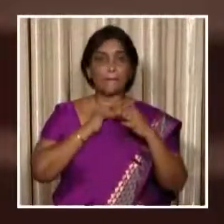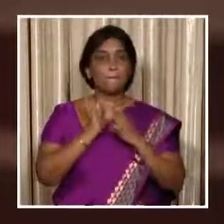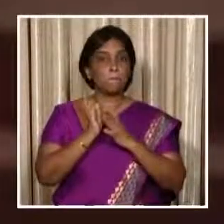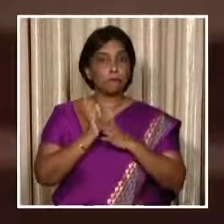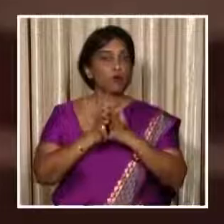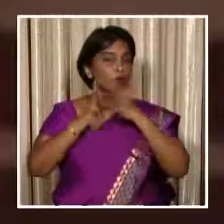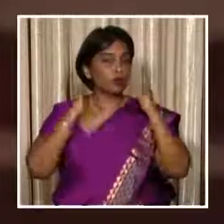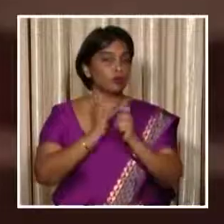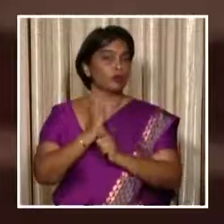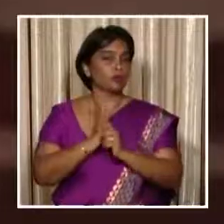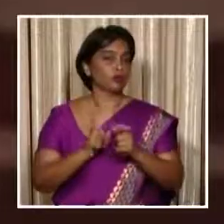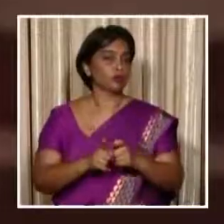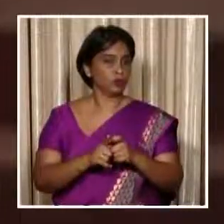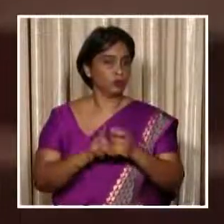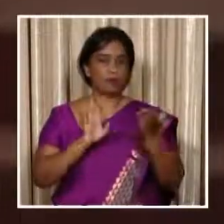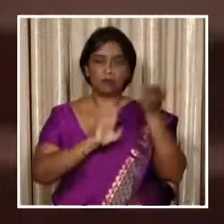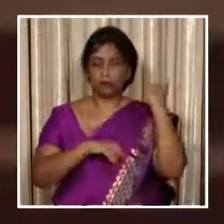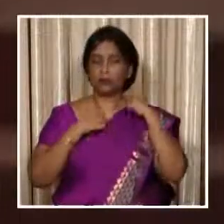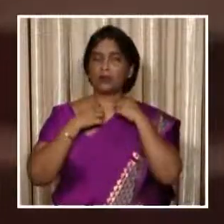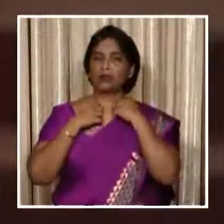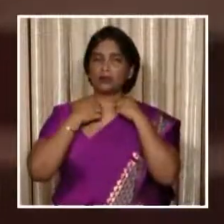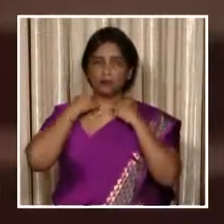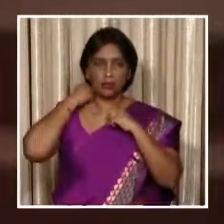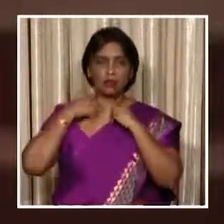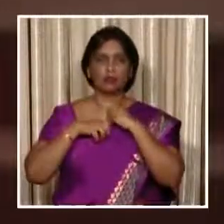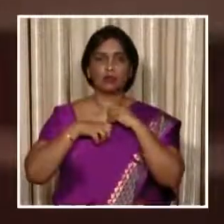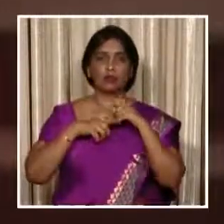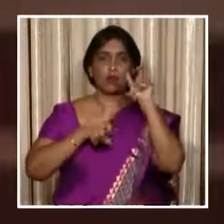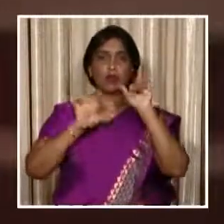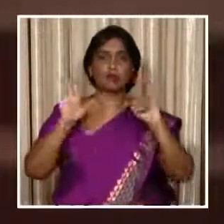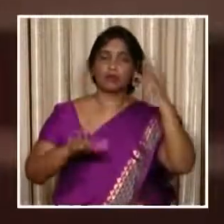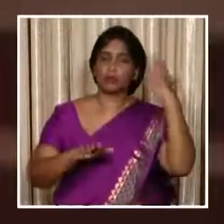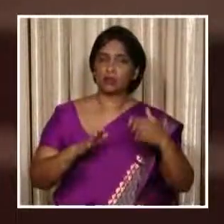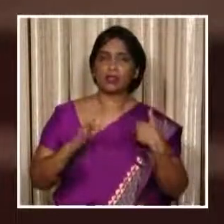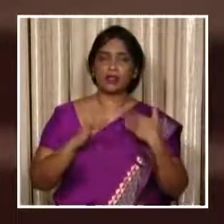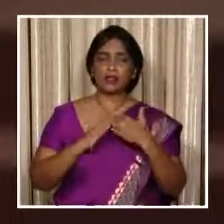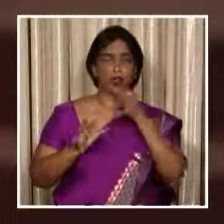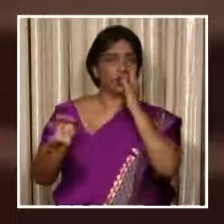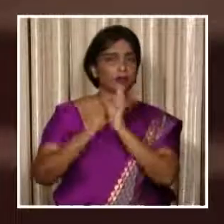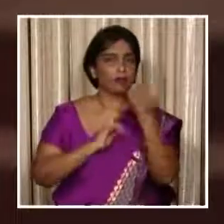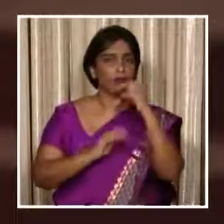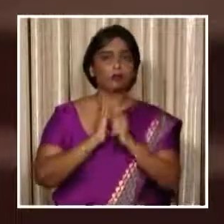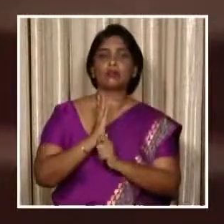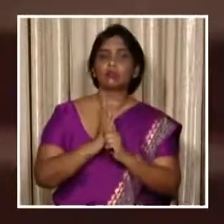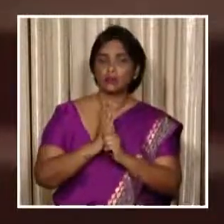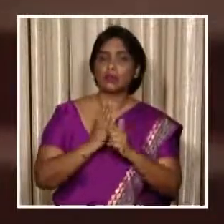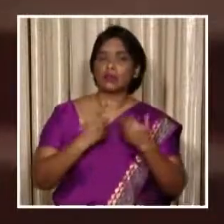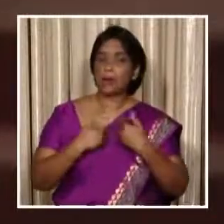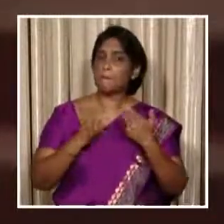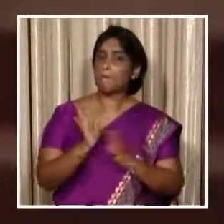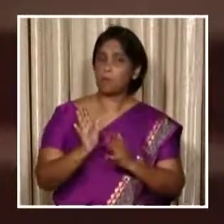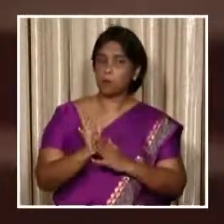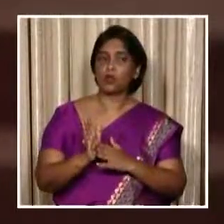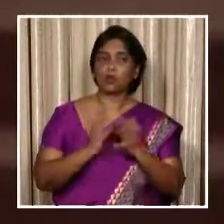கொல்வதாக எதிர்ப்புகளை வெளியிட்டனர். 2022 போராட்ட களத்தில் பிரியாணி சாப்பிடுவதற்கு பணம் கொடுத்தவர்கள்